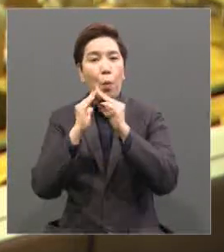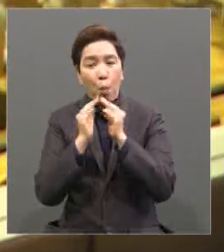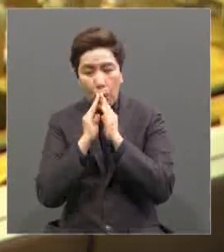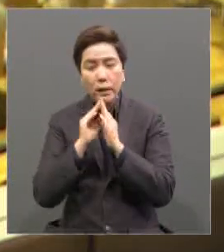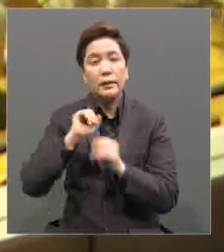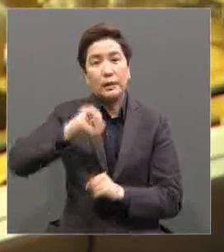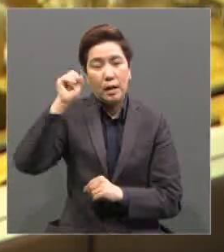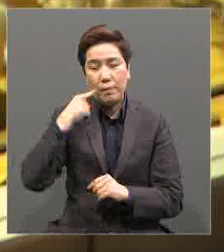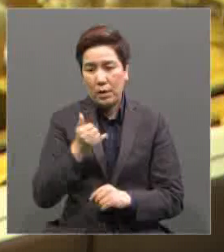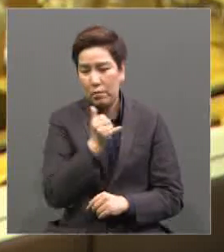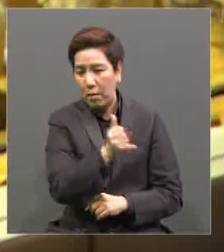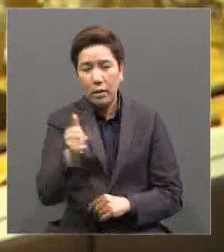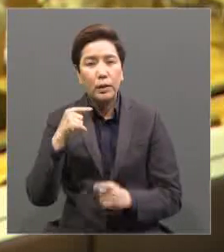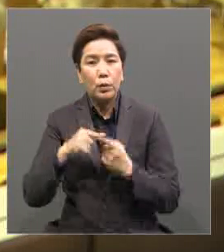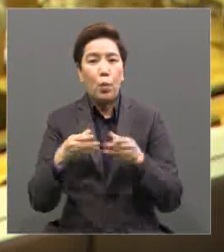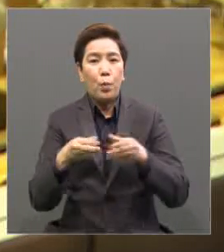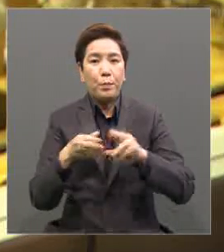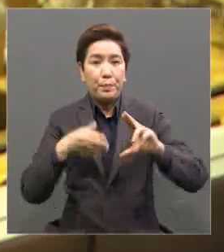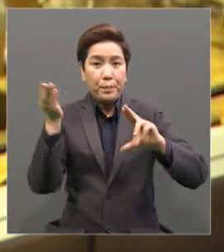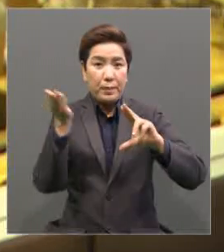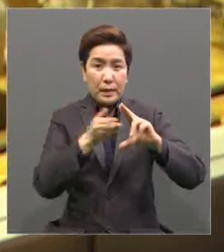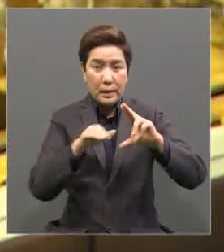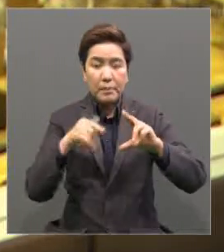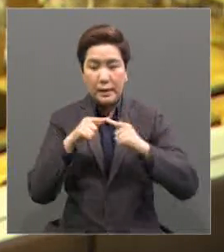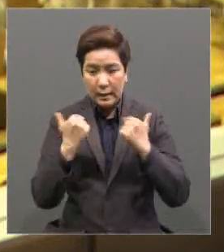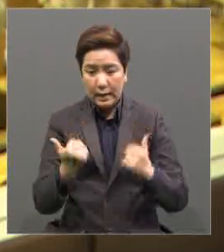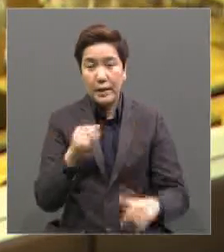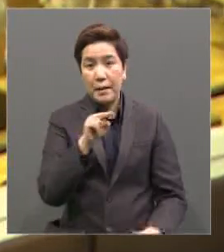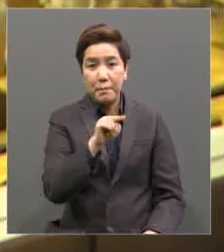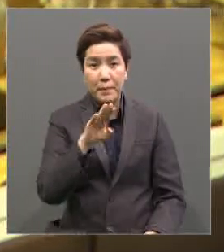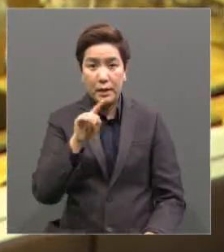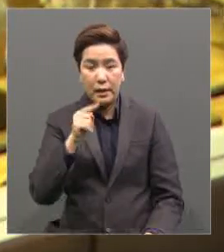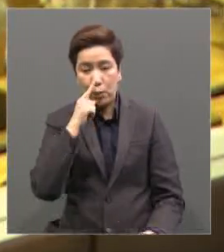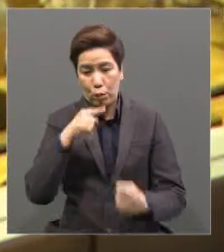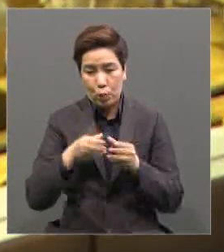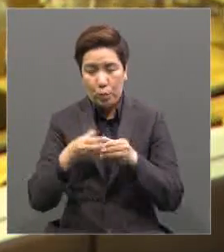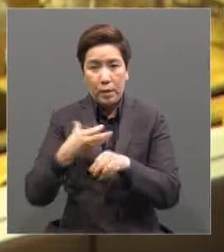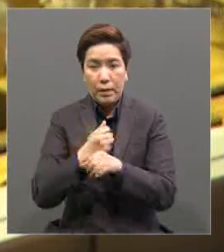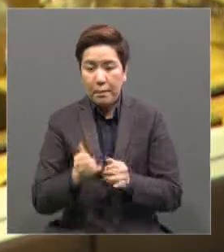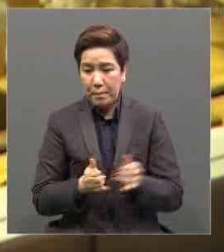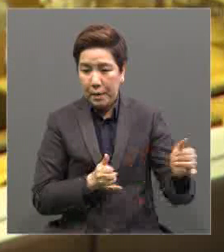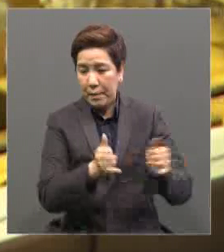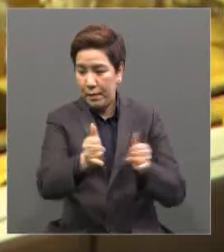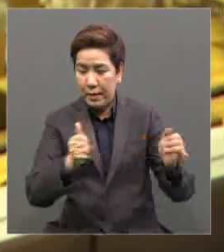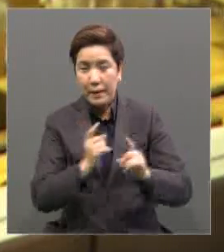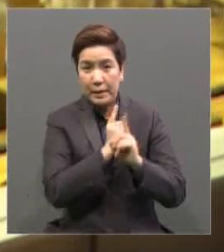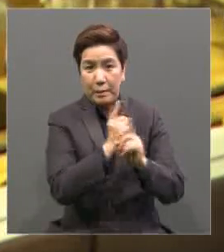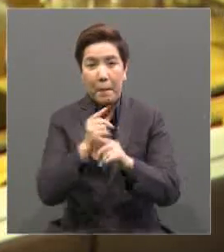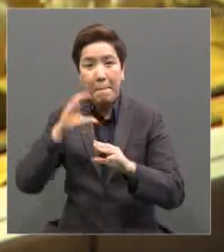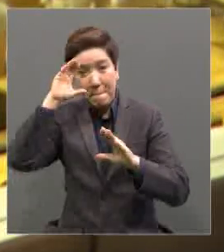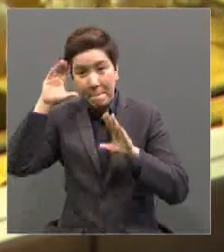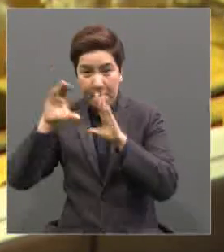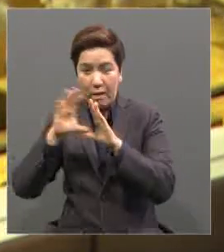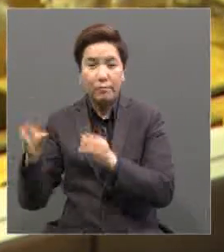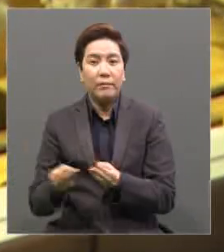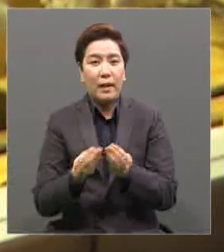แล้วก็มีลงพื้นที่เลยก็มีอย่างพรรคก้าวไกลเหล่านี้ทีมข่าว NBT ของเราสายการเมืองได้กระจายกำลังออกไปเรียบร้อยแล้วนะครับแล้วก็จะเก็บภาพมาฝ